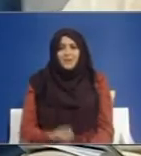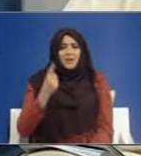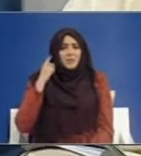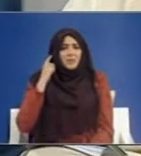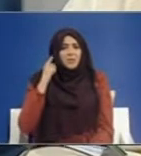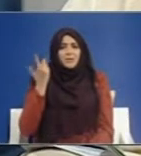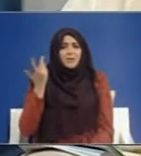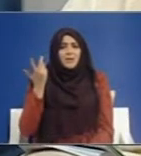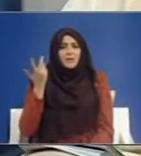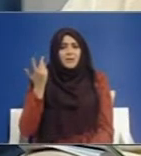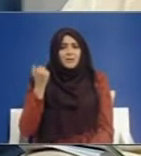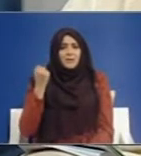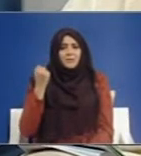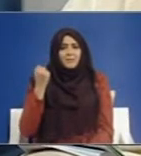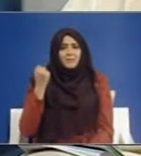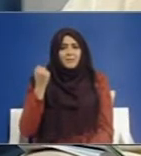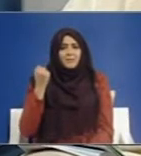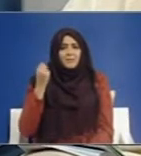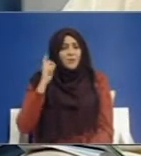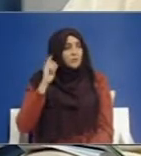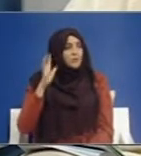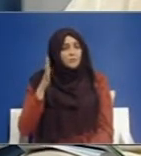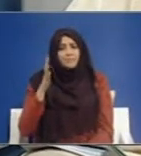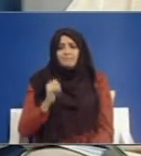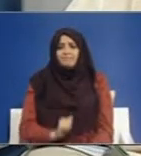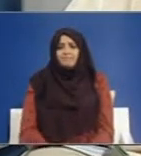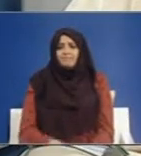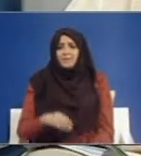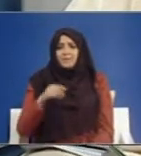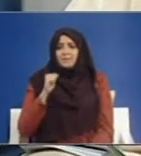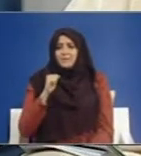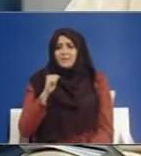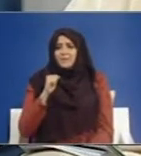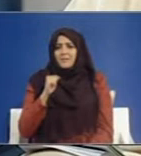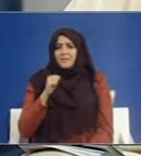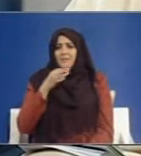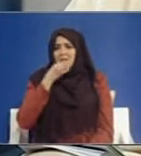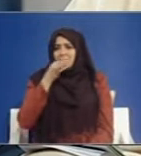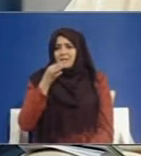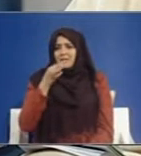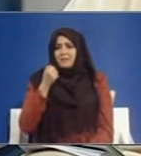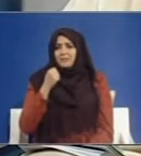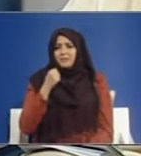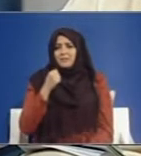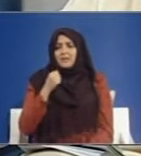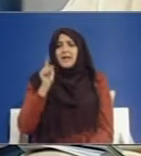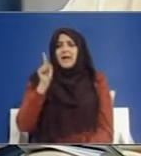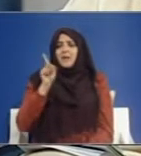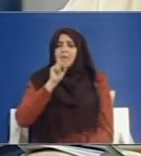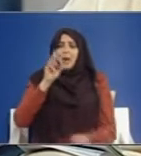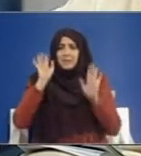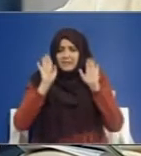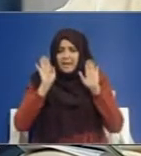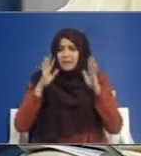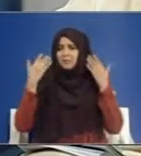ويترك قال العلماء يقدر ما ترك، ما ترك ما ترك، أما ما صلاه فقد صلاه. إذا كان